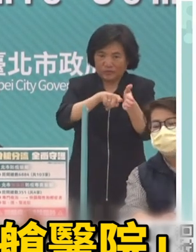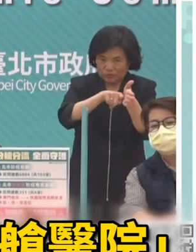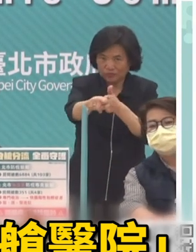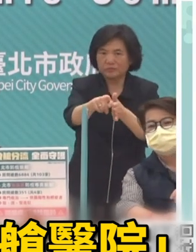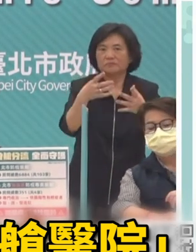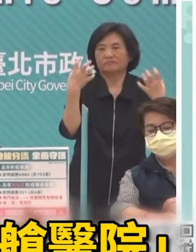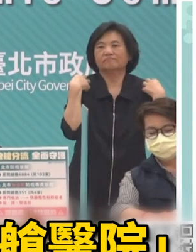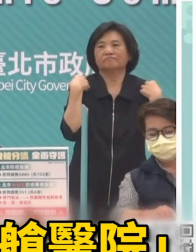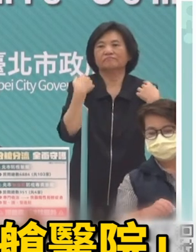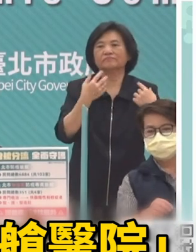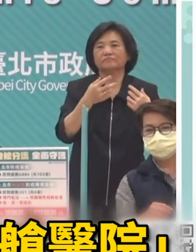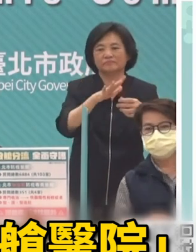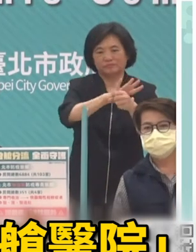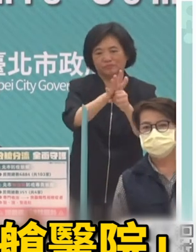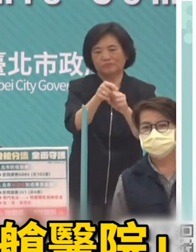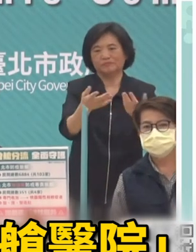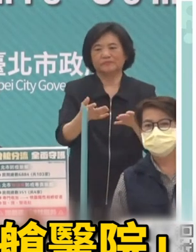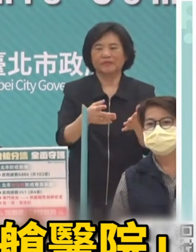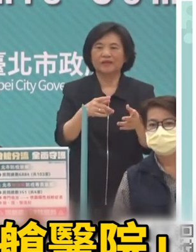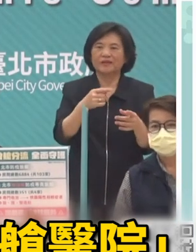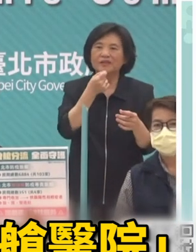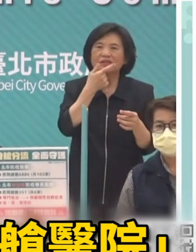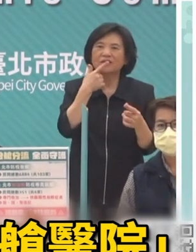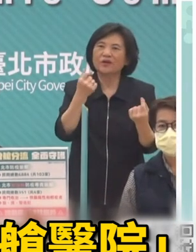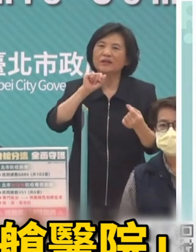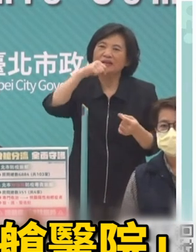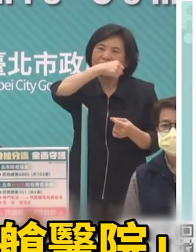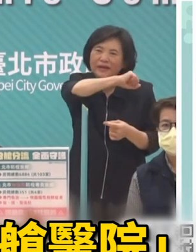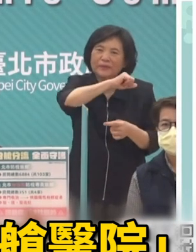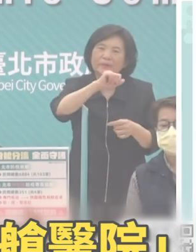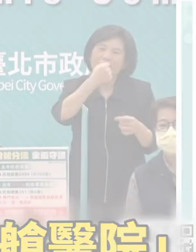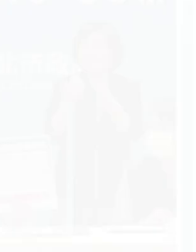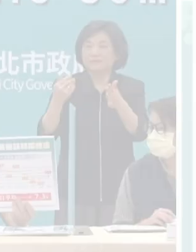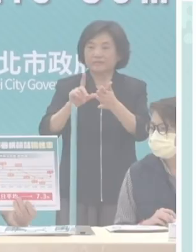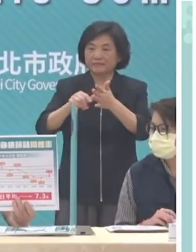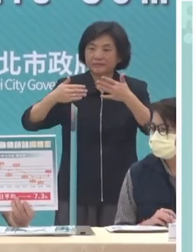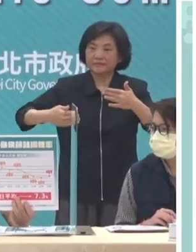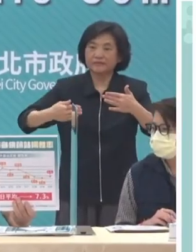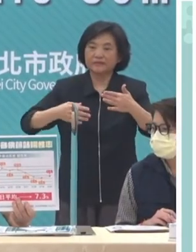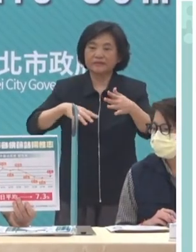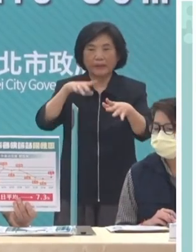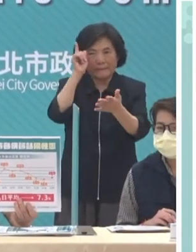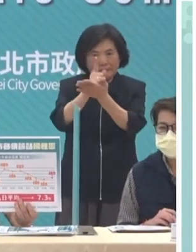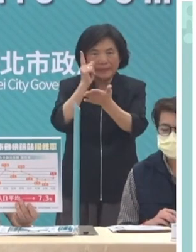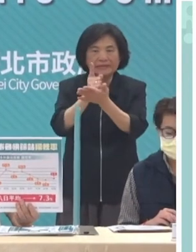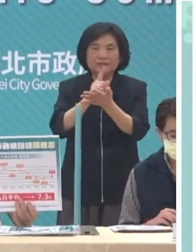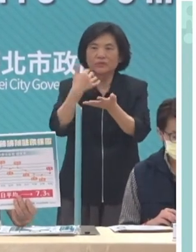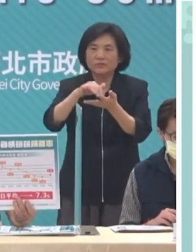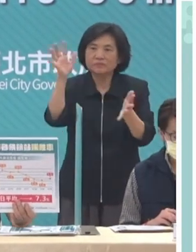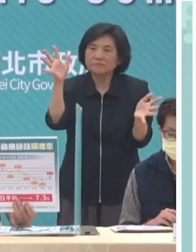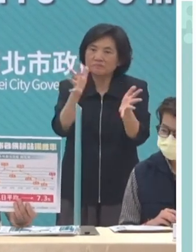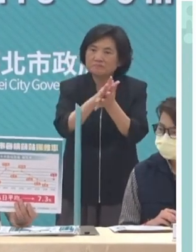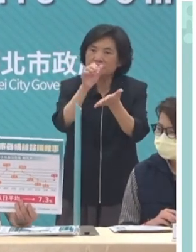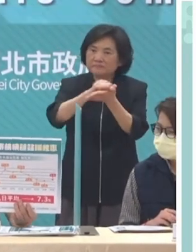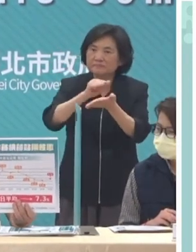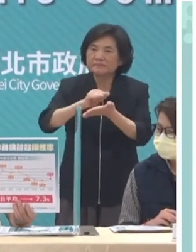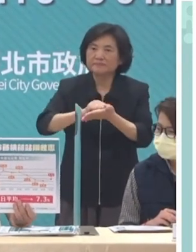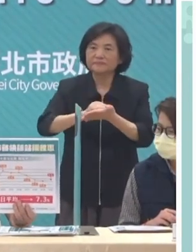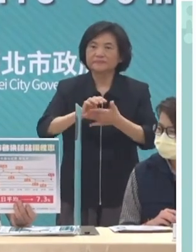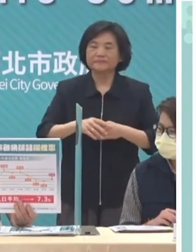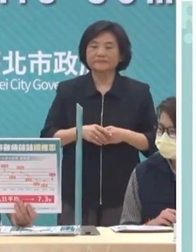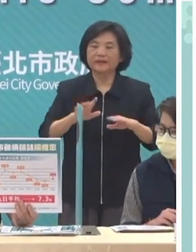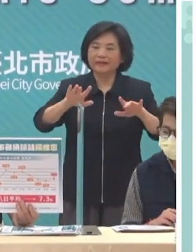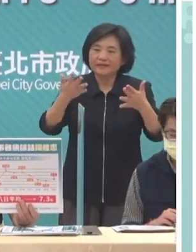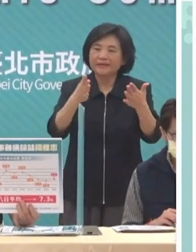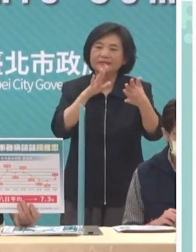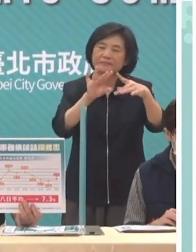的讲哦，它就是我们台湾版的荒山医院。OK， 在每一天的这统计数字上看起来，一开始大